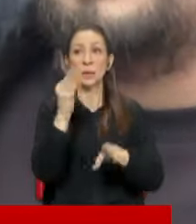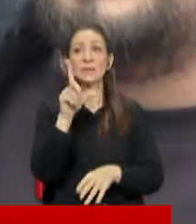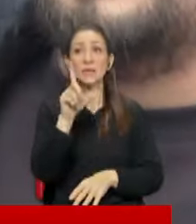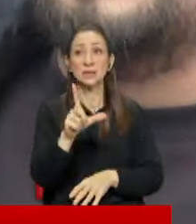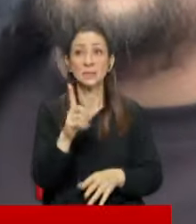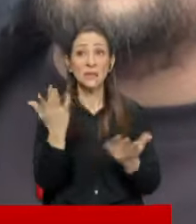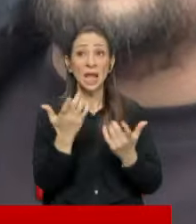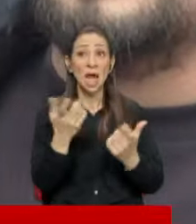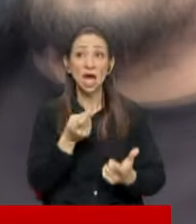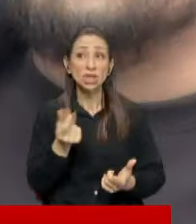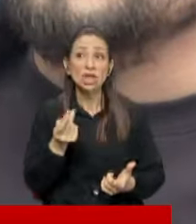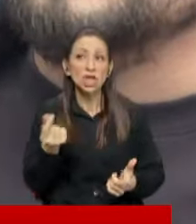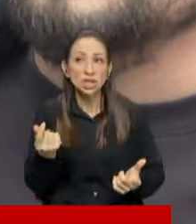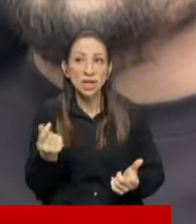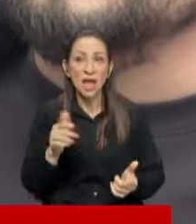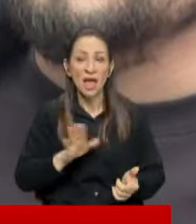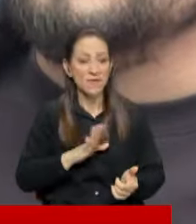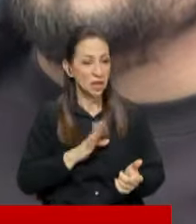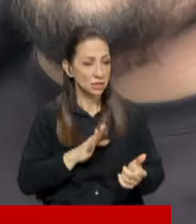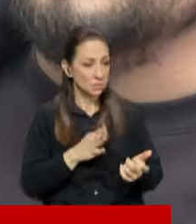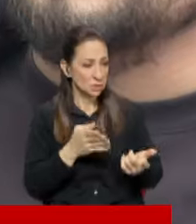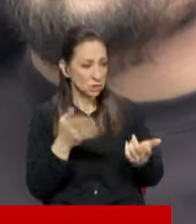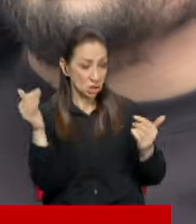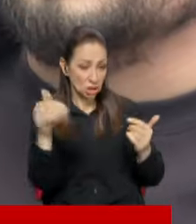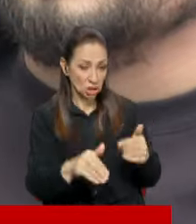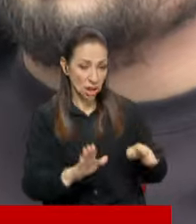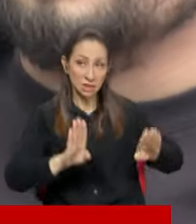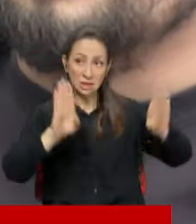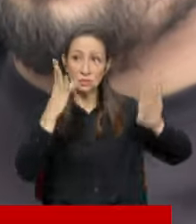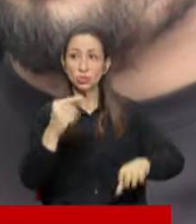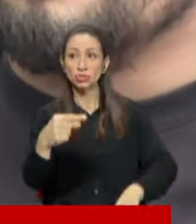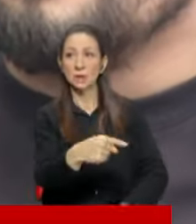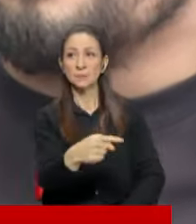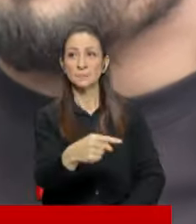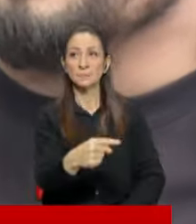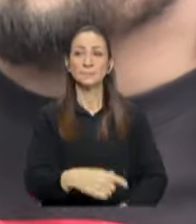lazım. Nereye kaçarsa kaçsın evladımız gelecek teslim olacak adalete.